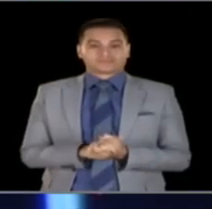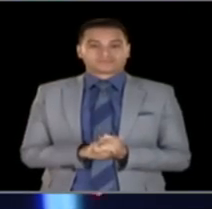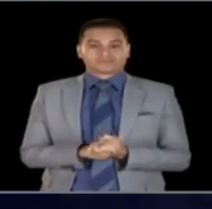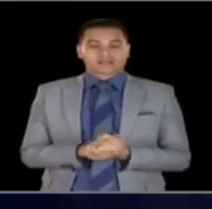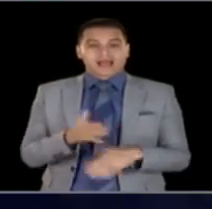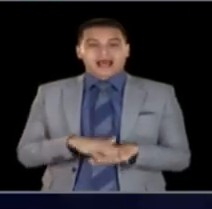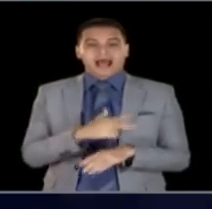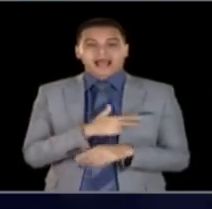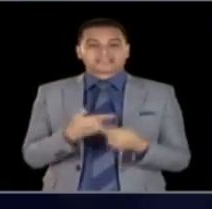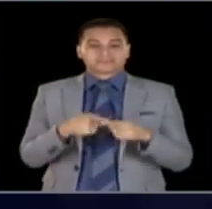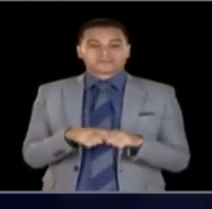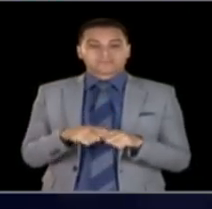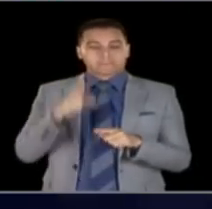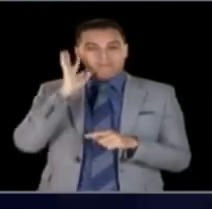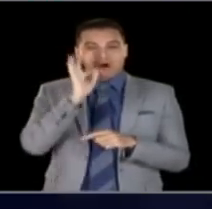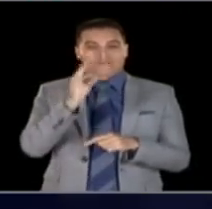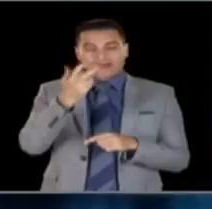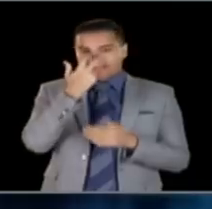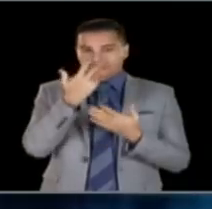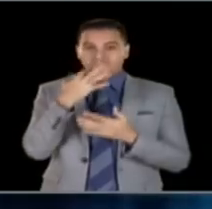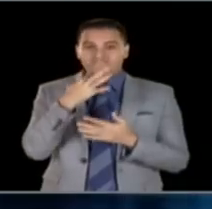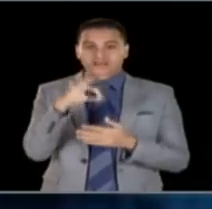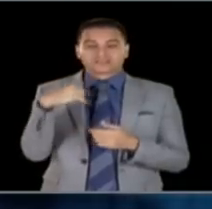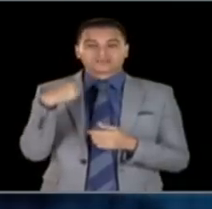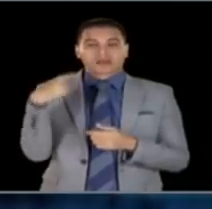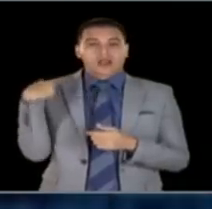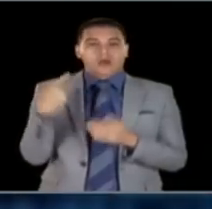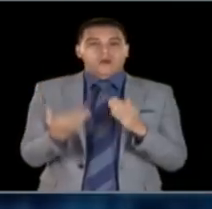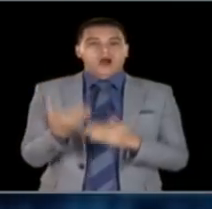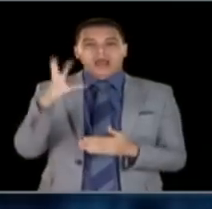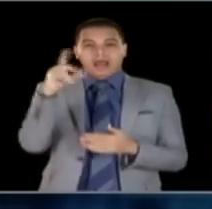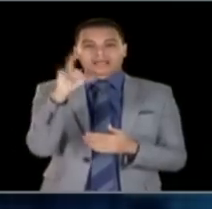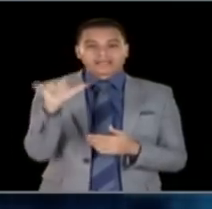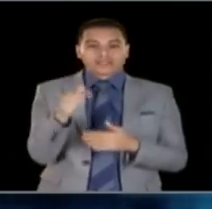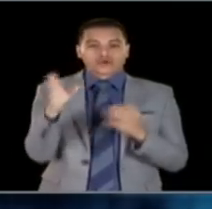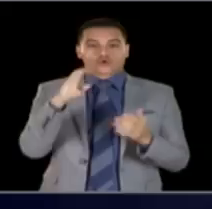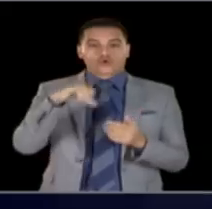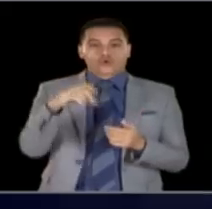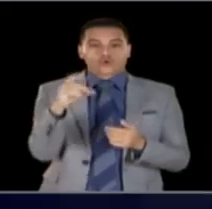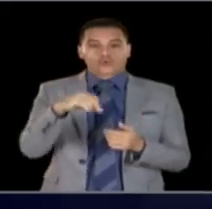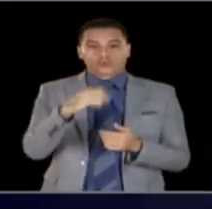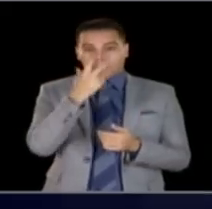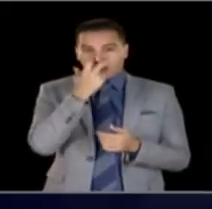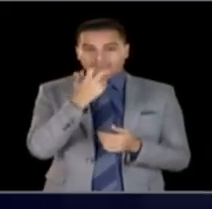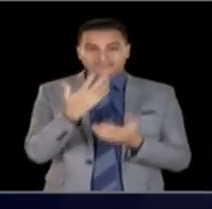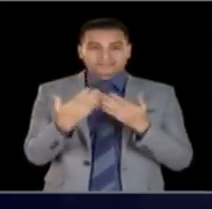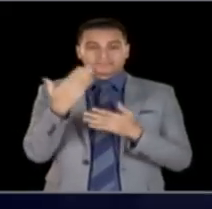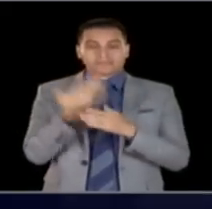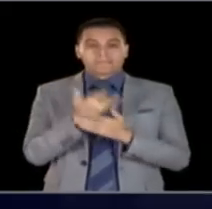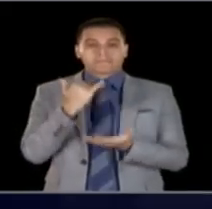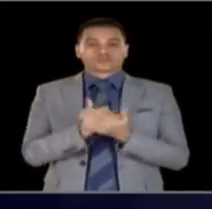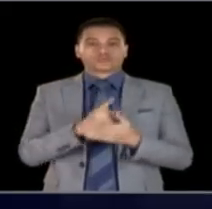خاطئة. على اسم الجنرال الفرنسي هنري كورو اللي كان بيحكم